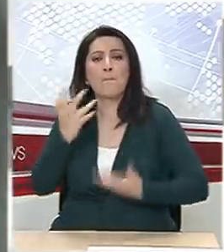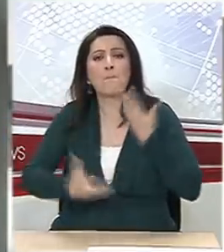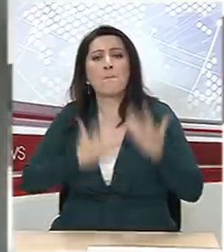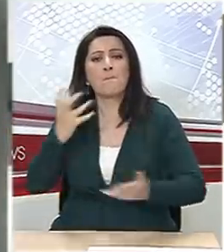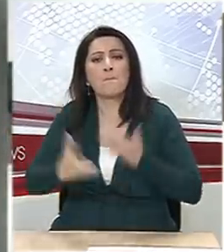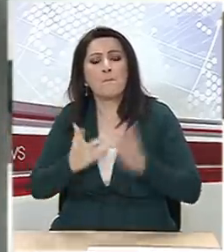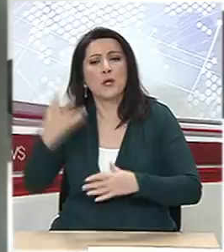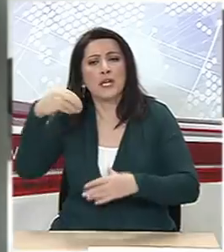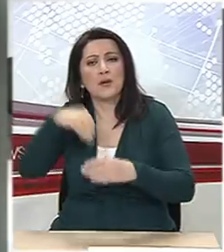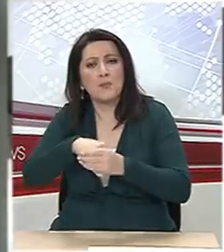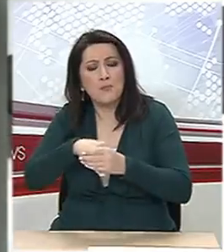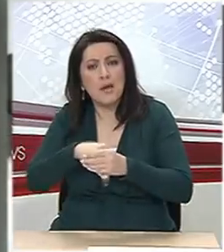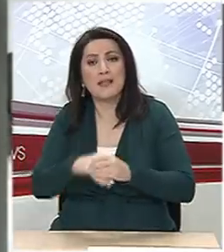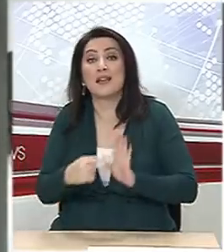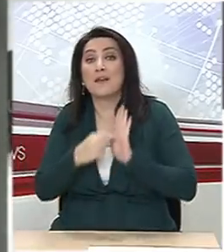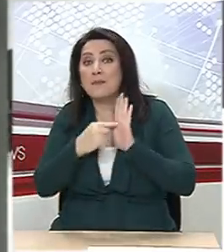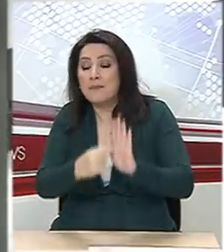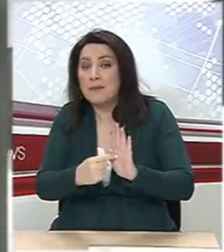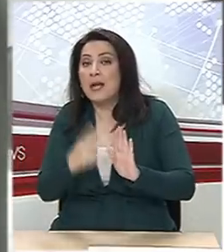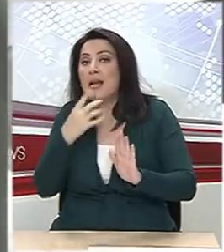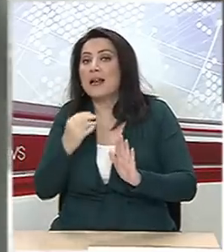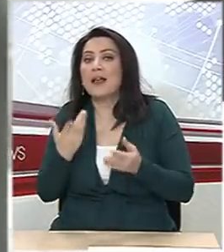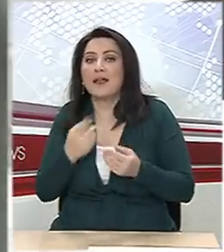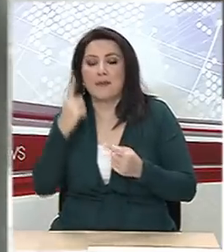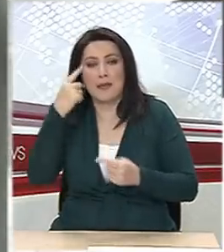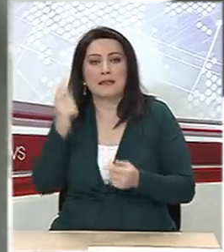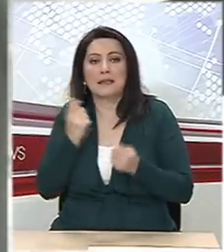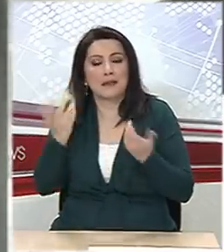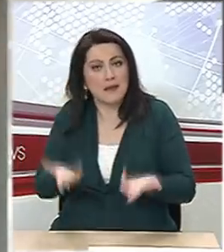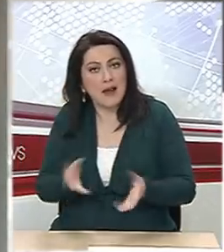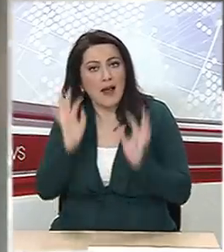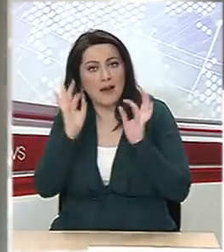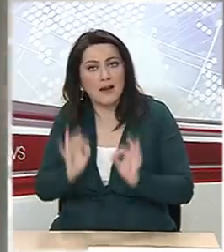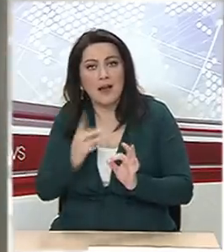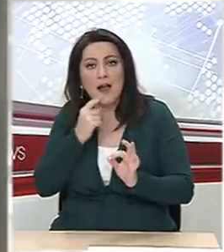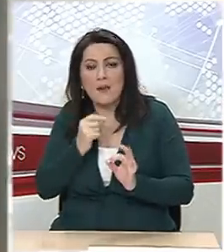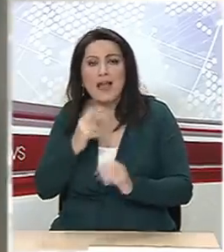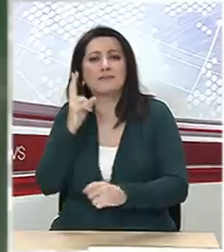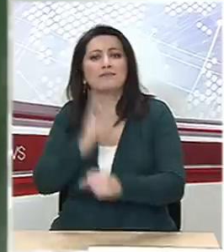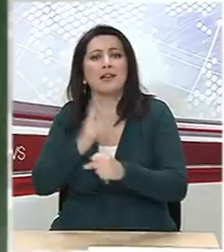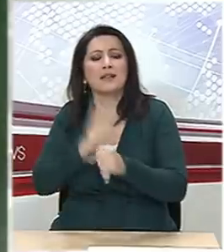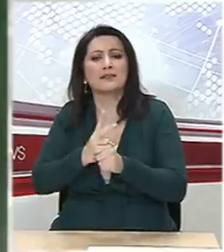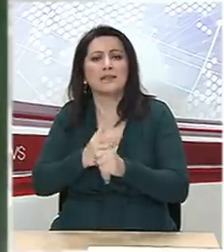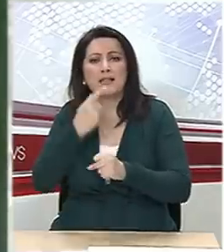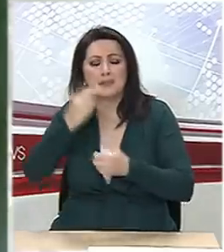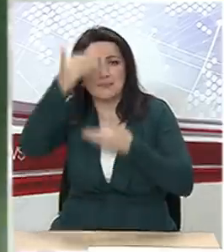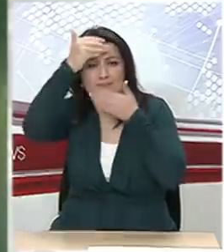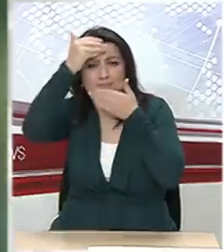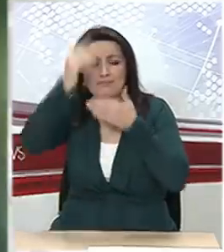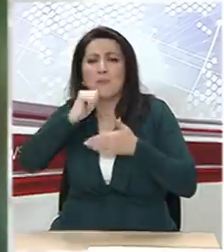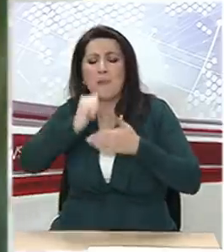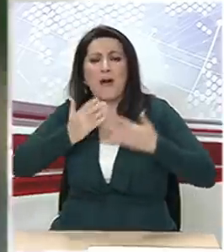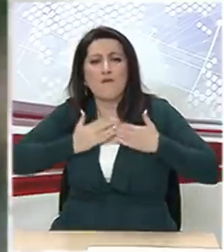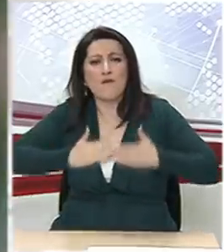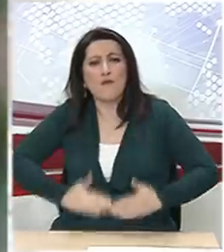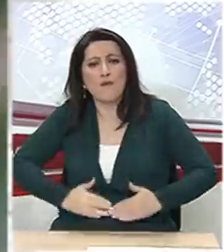στους εορτασμούς του Halloween, αλλά επειδή δεν είχε κολλή και θα αναβάλει στο κεφάλι, αποφάσισε να ντυθεί σεξι νίντζα. Φόρεσε ένα ολόσωμο μαύρο μαγιό